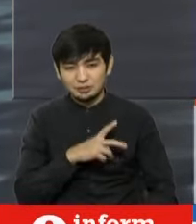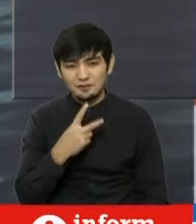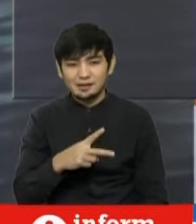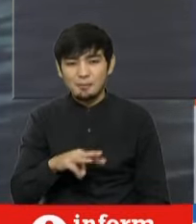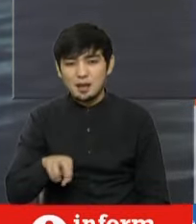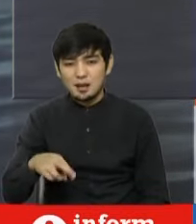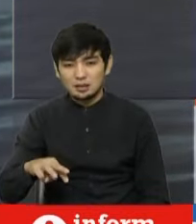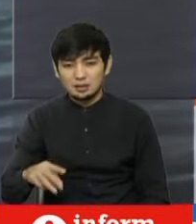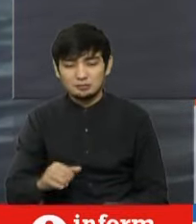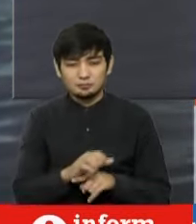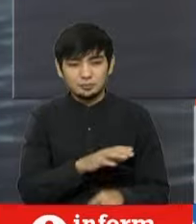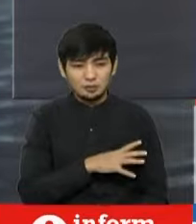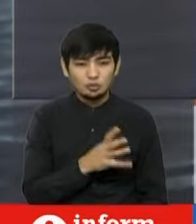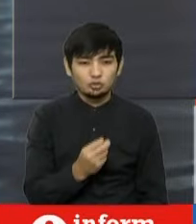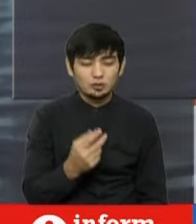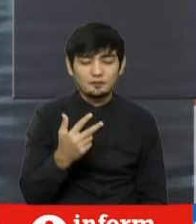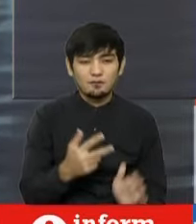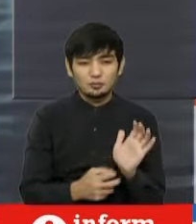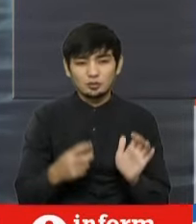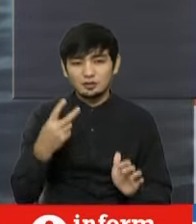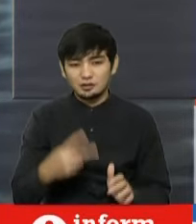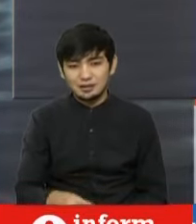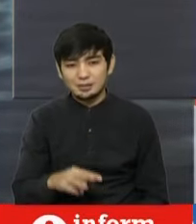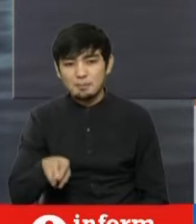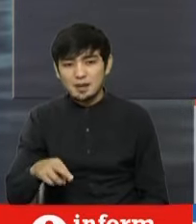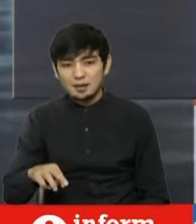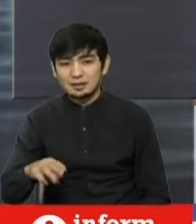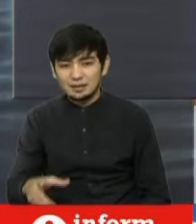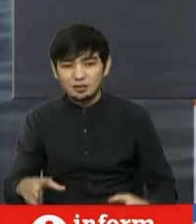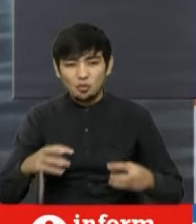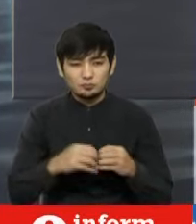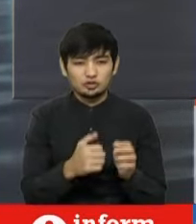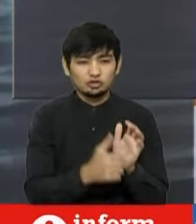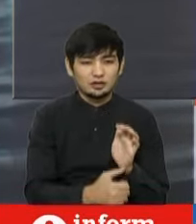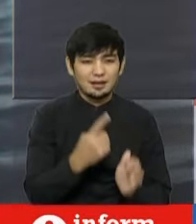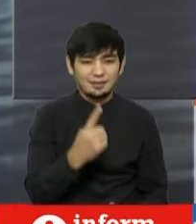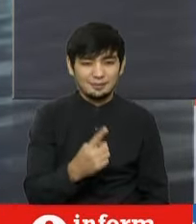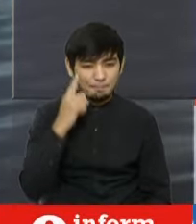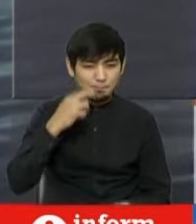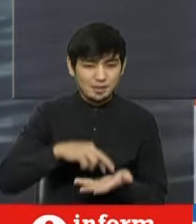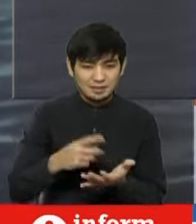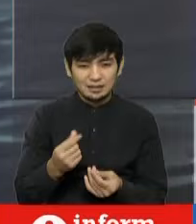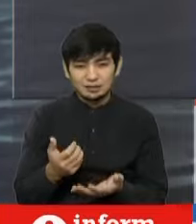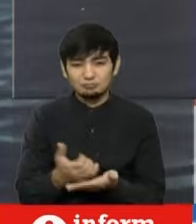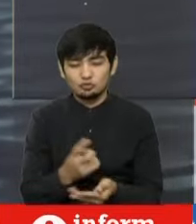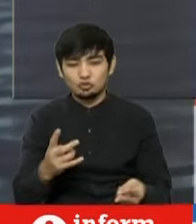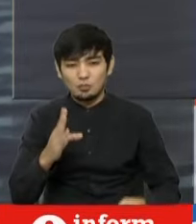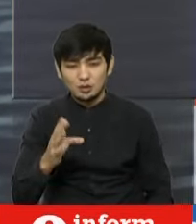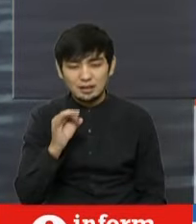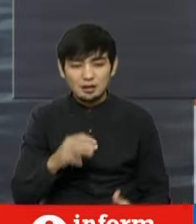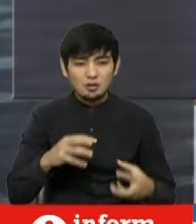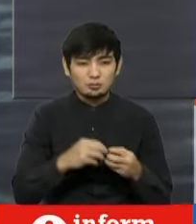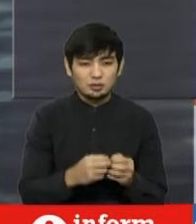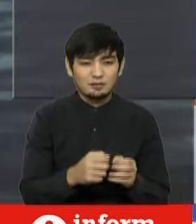әлі жалпы құны 878 миллиард теңге болатын 61 жобаға қаржы қарастырылу керек. Мәселен,